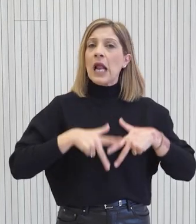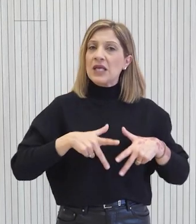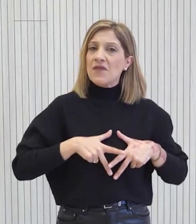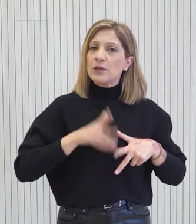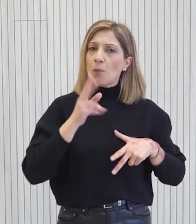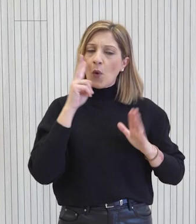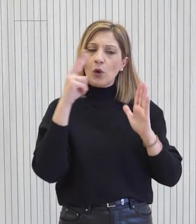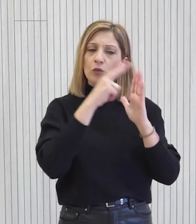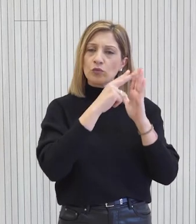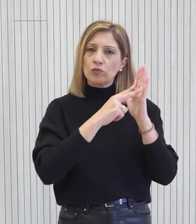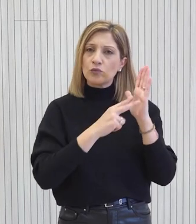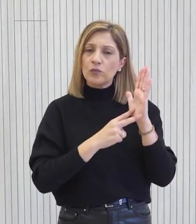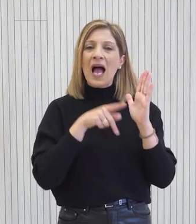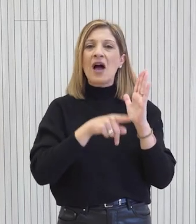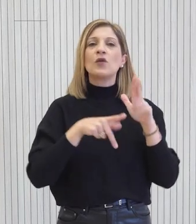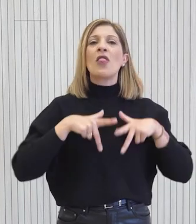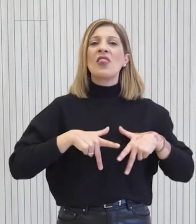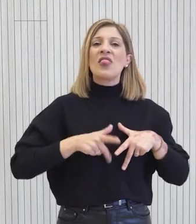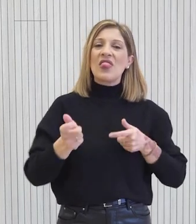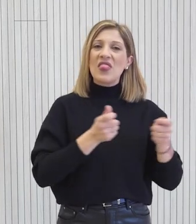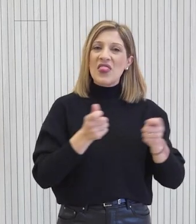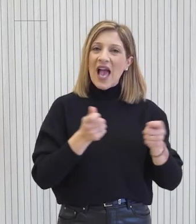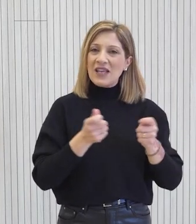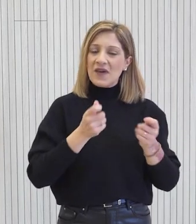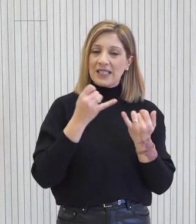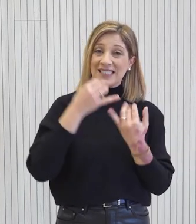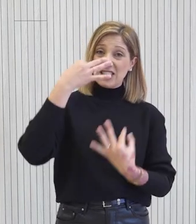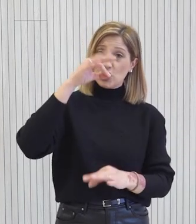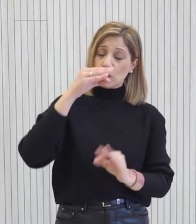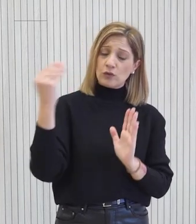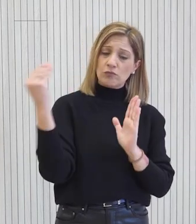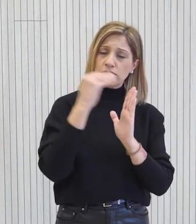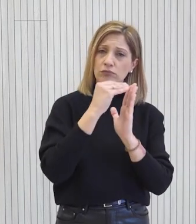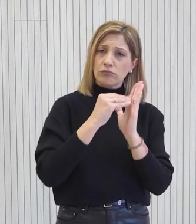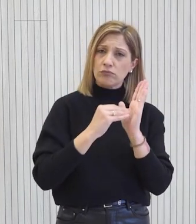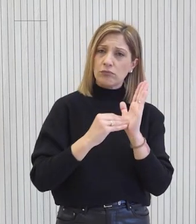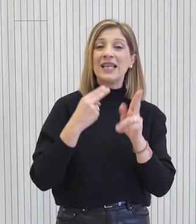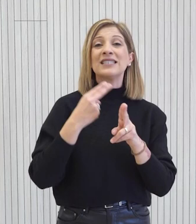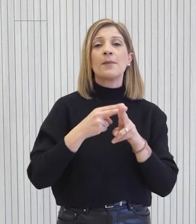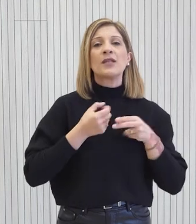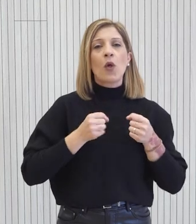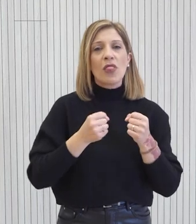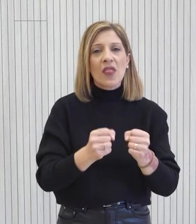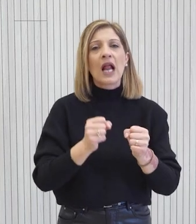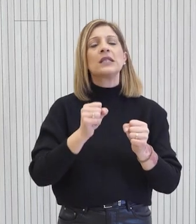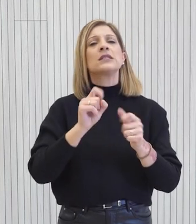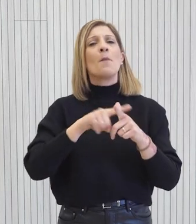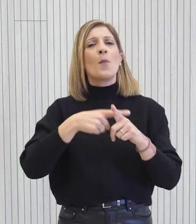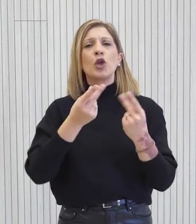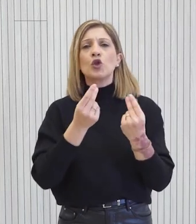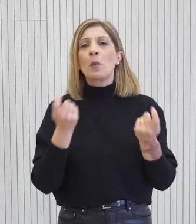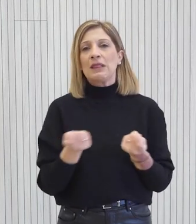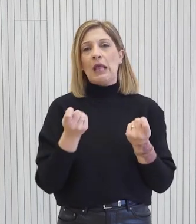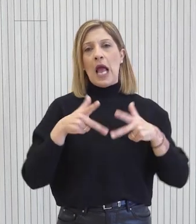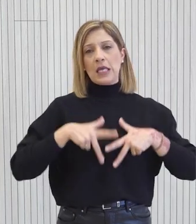Σε πρώτη φάση, το διακυβέρνηση.gov.cy θα λειτουργεί ως το κεντρικό ψηφιακό σημείο αναφοράς δράσεων και πολιτικών της κυβέρνησης.